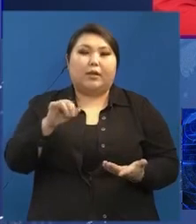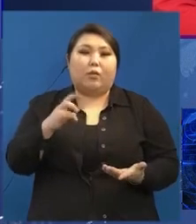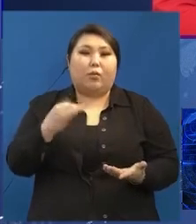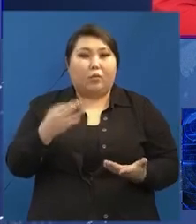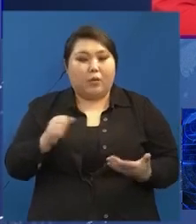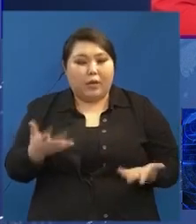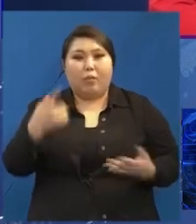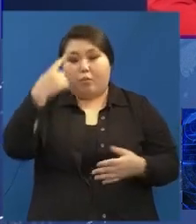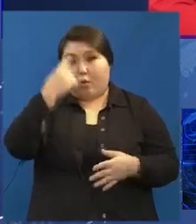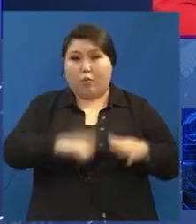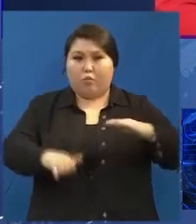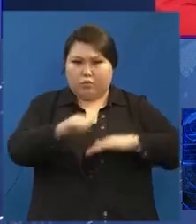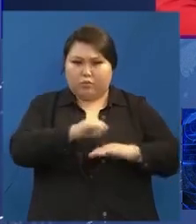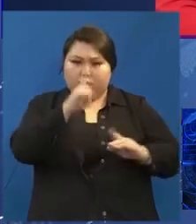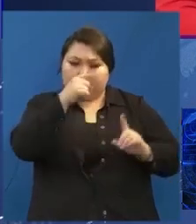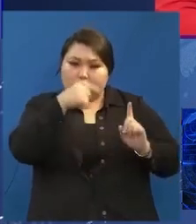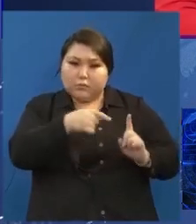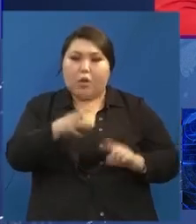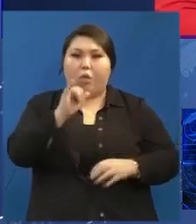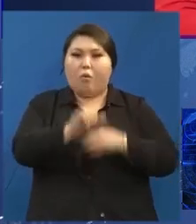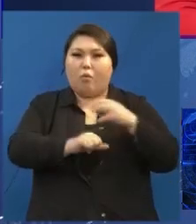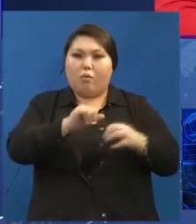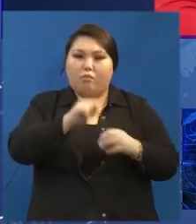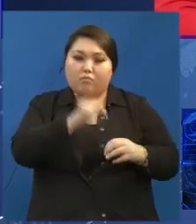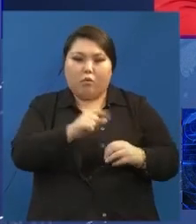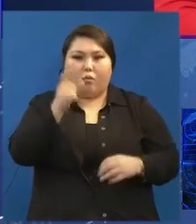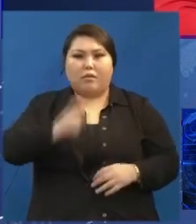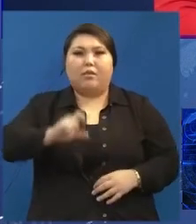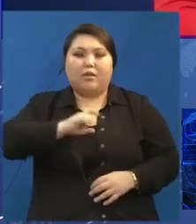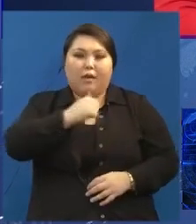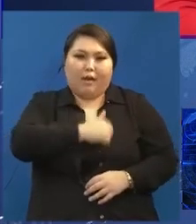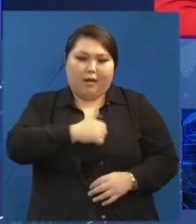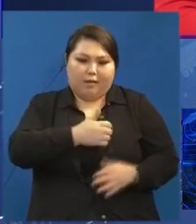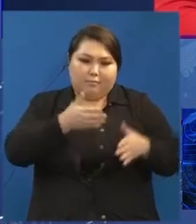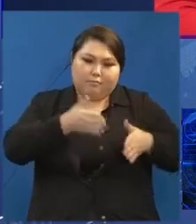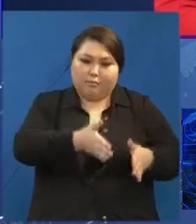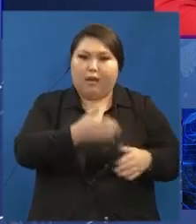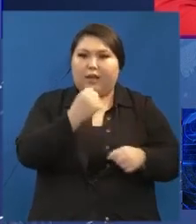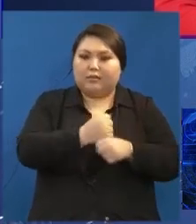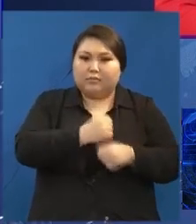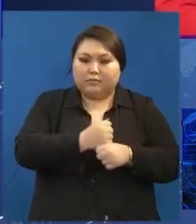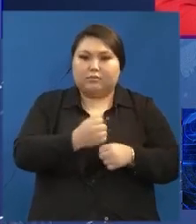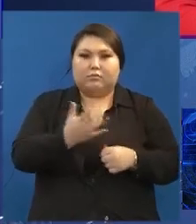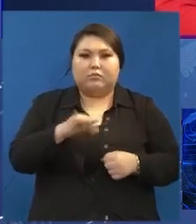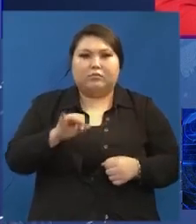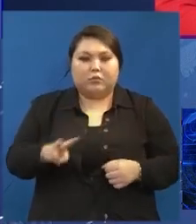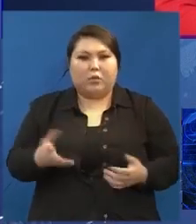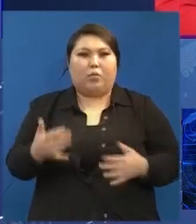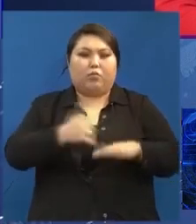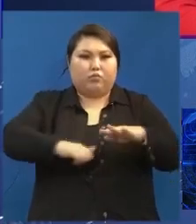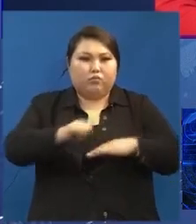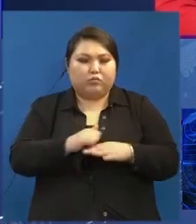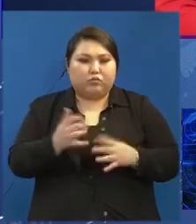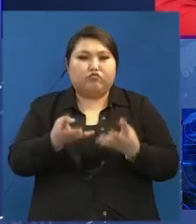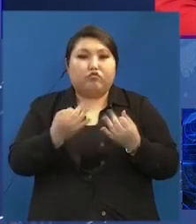Монгол улс олон улсын одоо төвшөнд хүний эрхийг одоо хангаж ажилдаг ийм улсаар